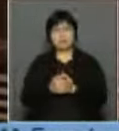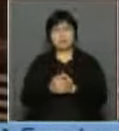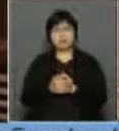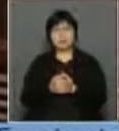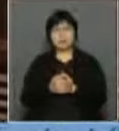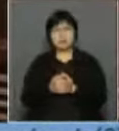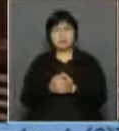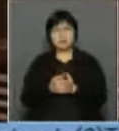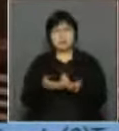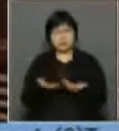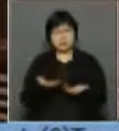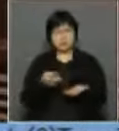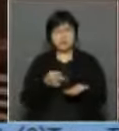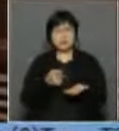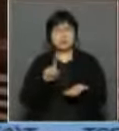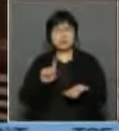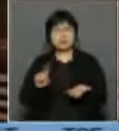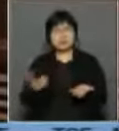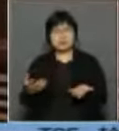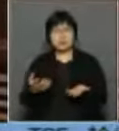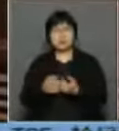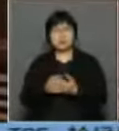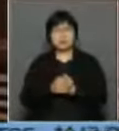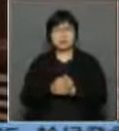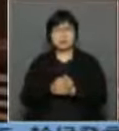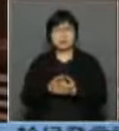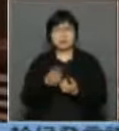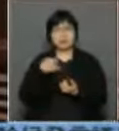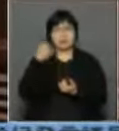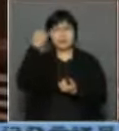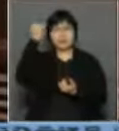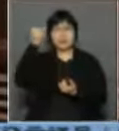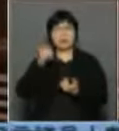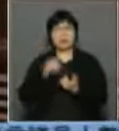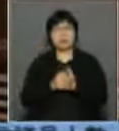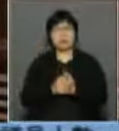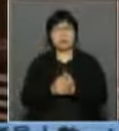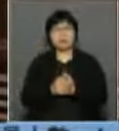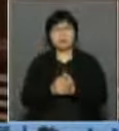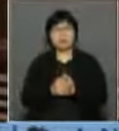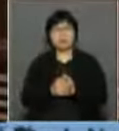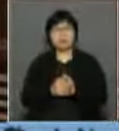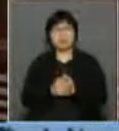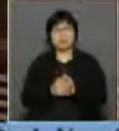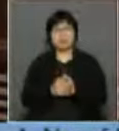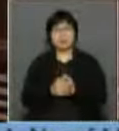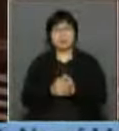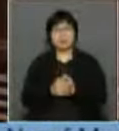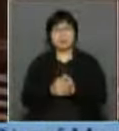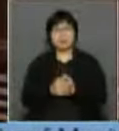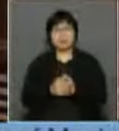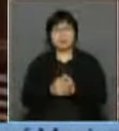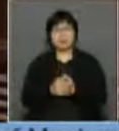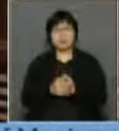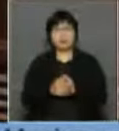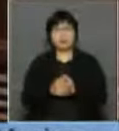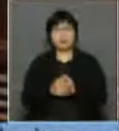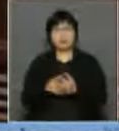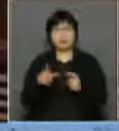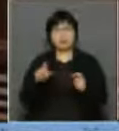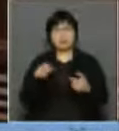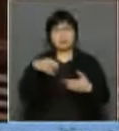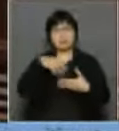這些是什麼東西？我不明白為什麼我們裡面的議